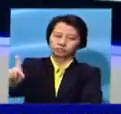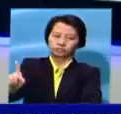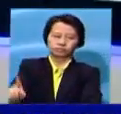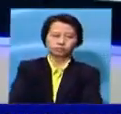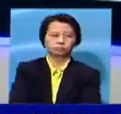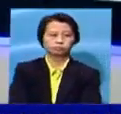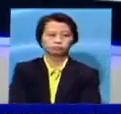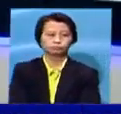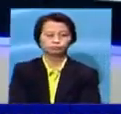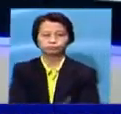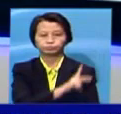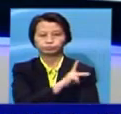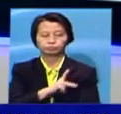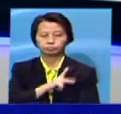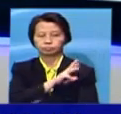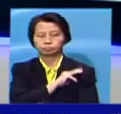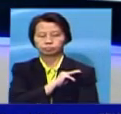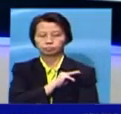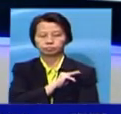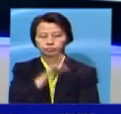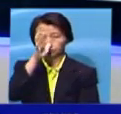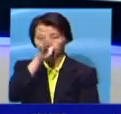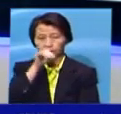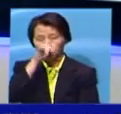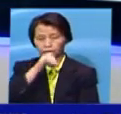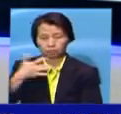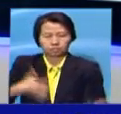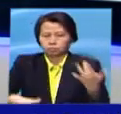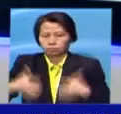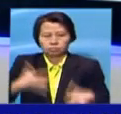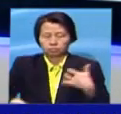ditolak ketua menteri Melaka ser